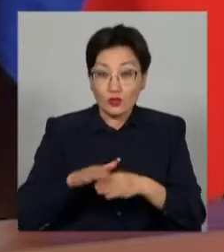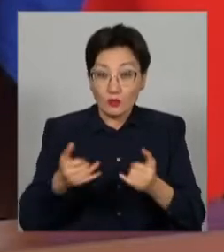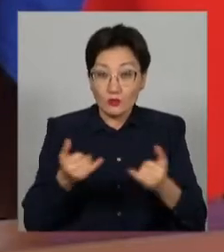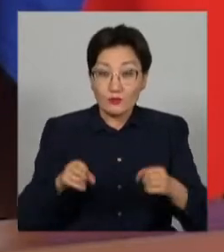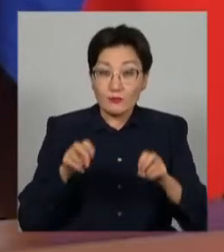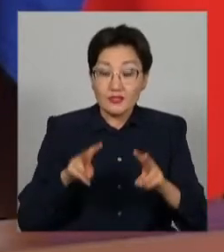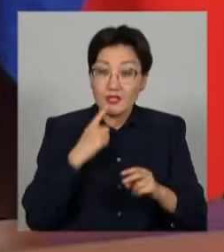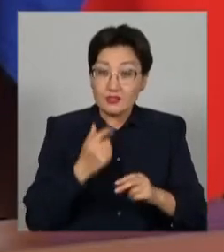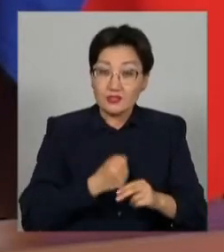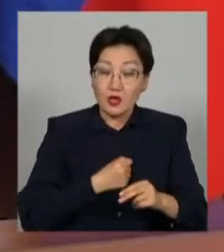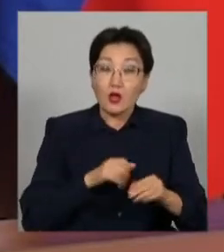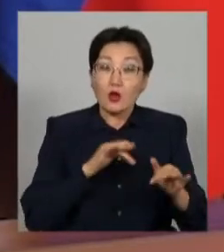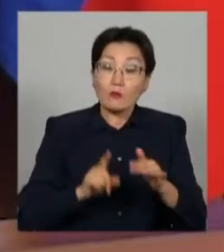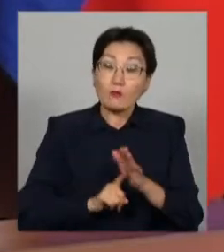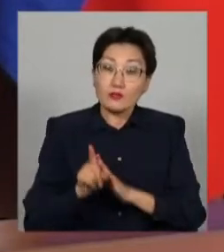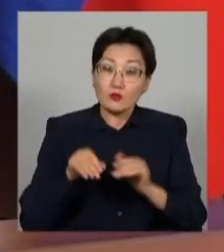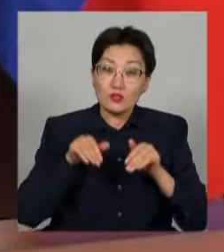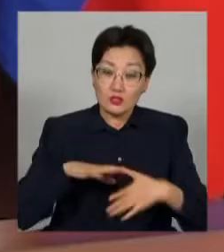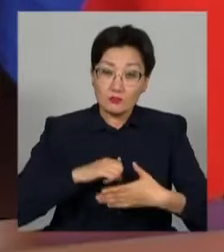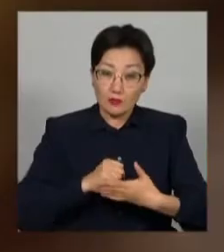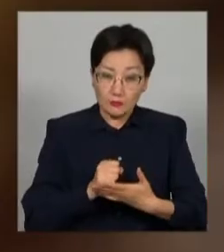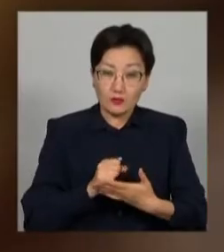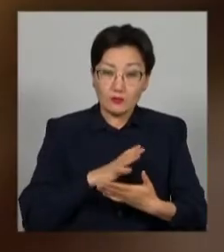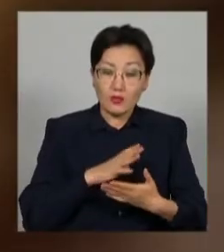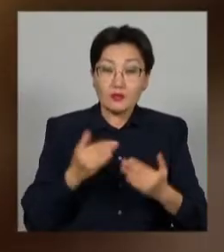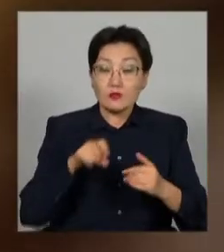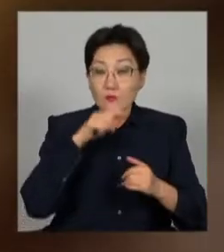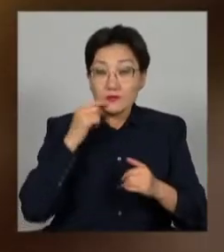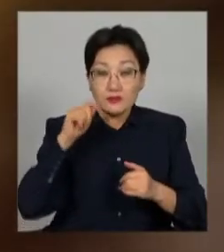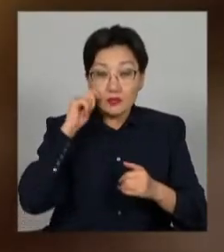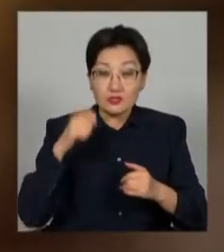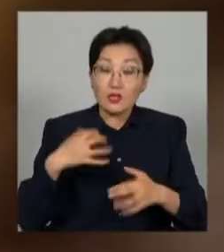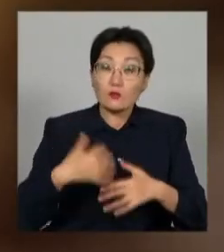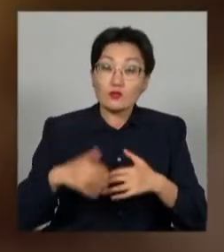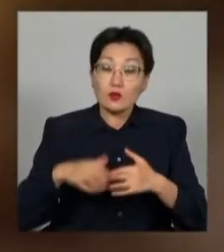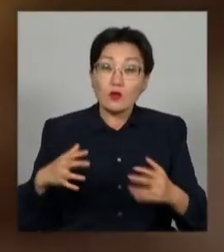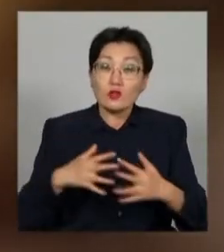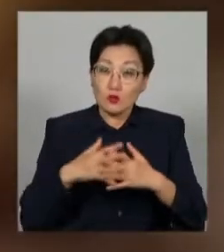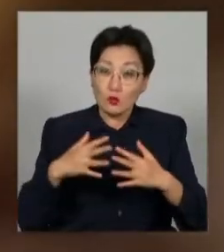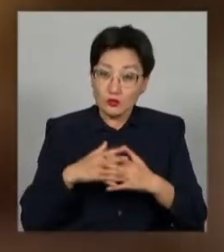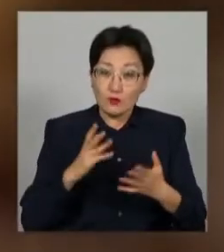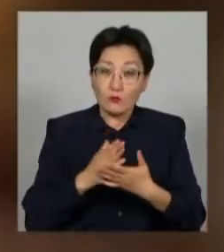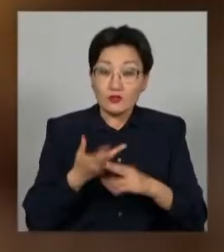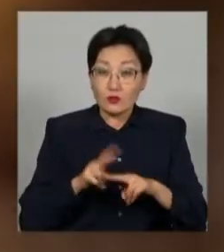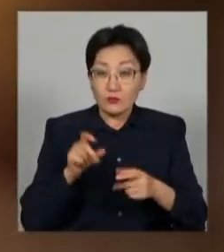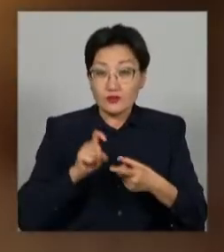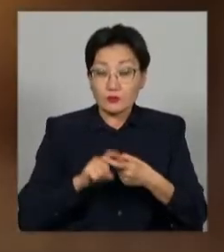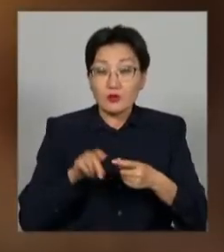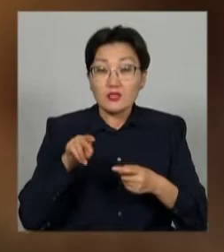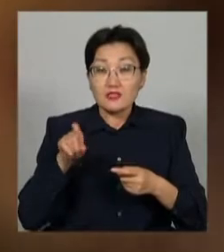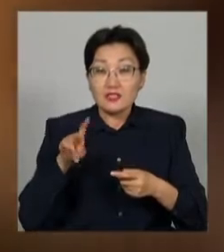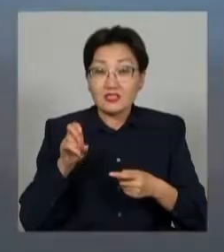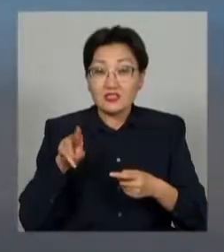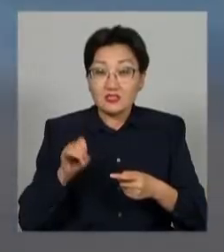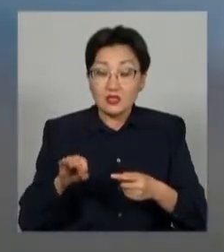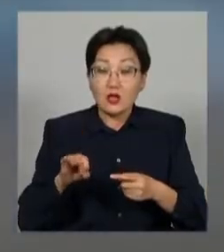мен арнайы әскери операция бастау туралы шешім қабылдадым. Қазір Ресей мен Украина арасында соғыс өршіп барады. Осыған байланысты Владимир